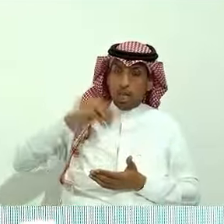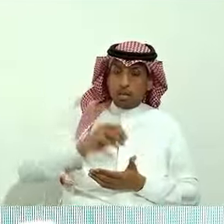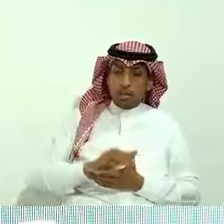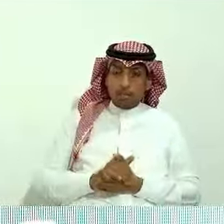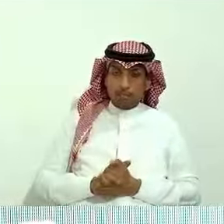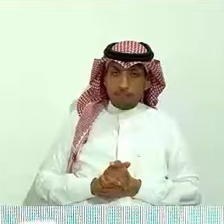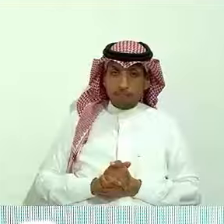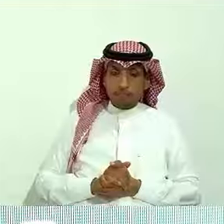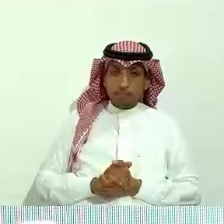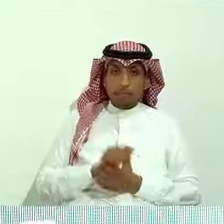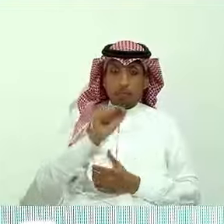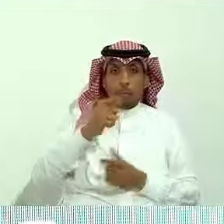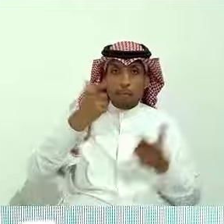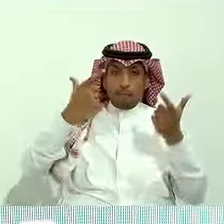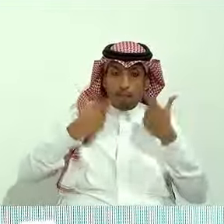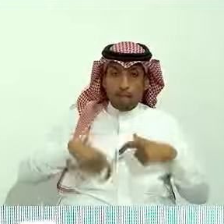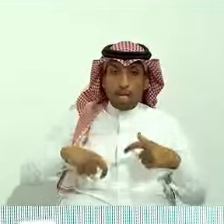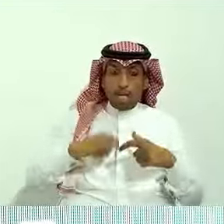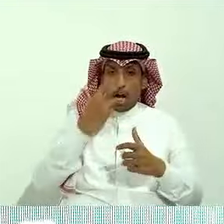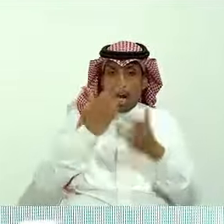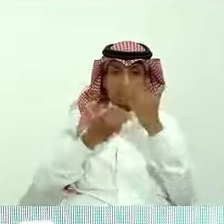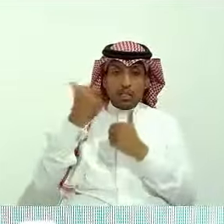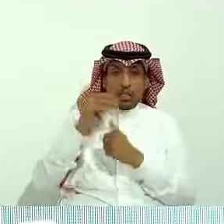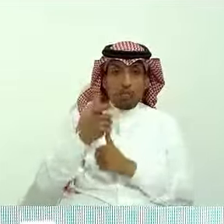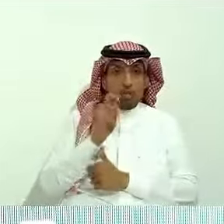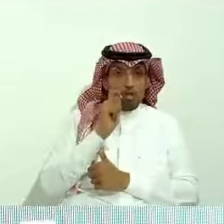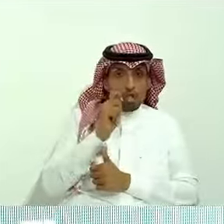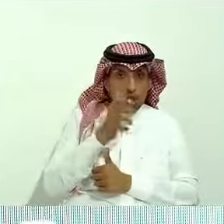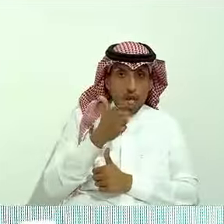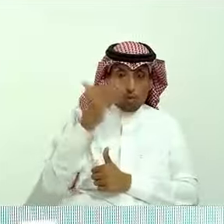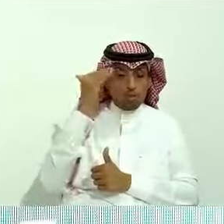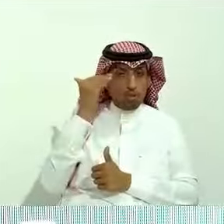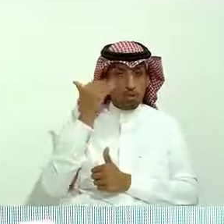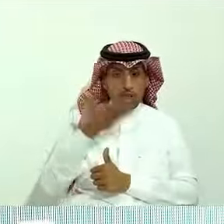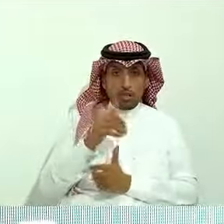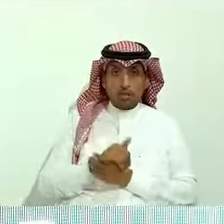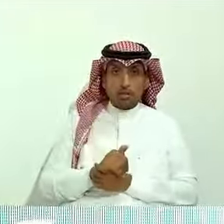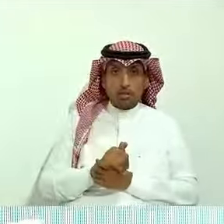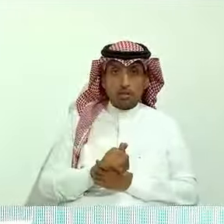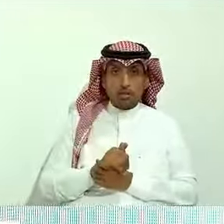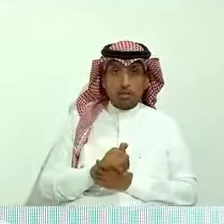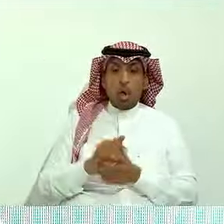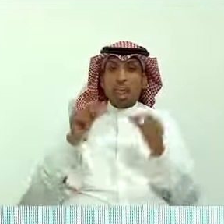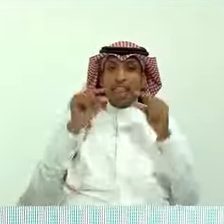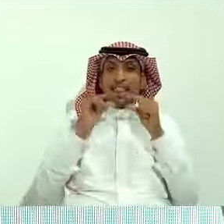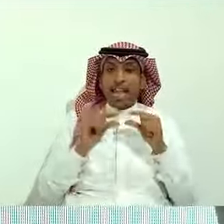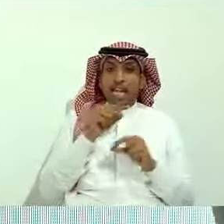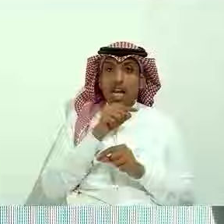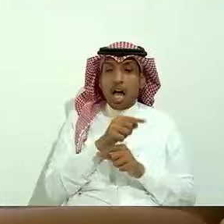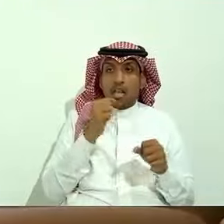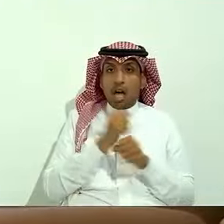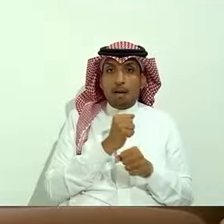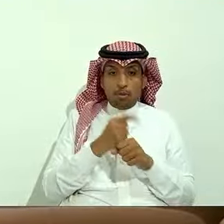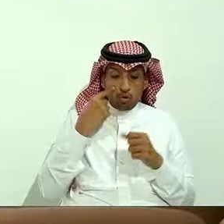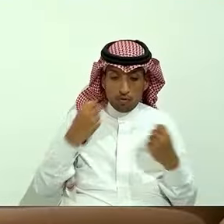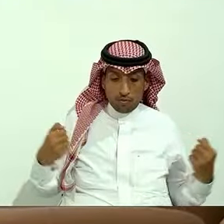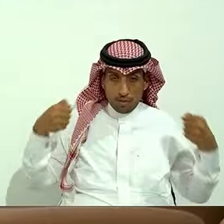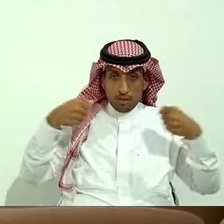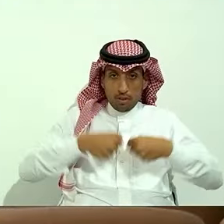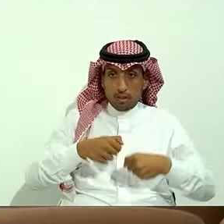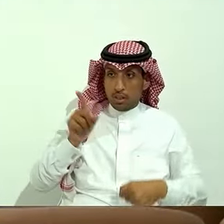في مجال الأزياء التقليدية، سواء الرجالية أو النسائية. ودليل على التنوع العباية اللي لابستها